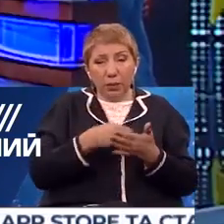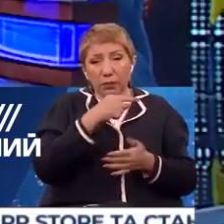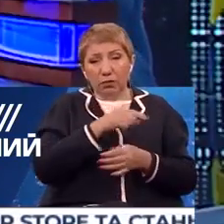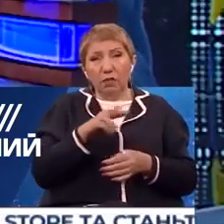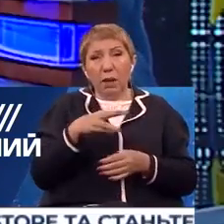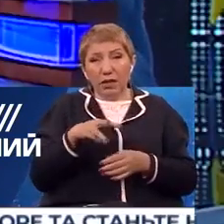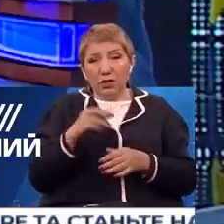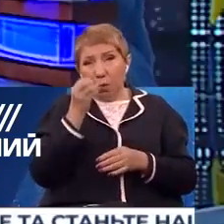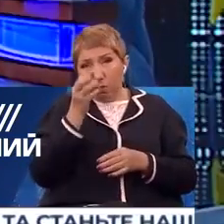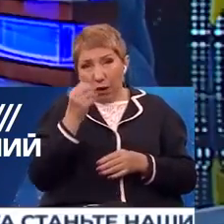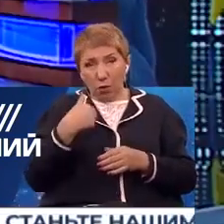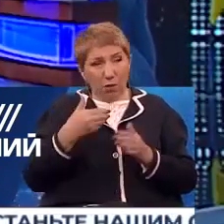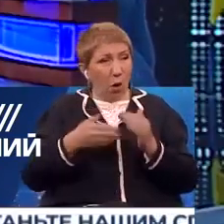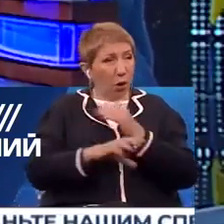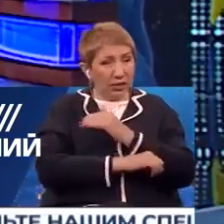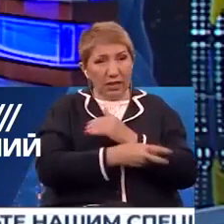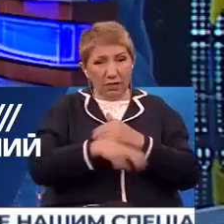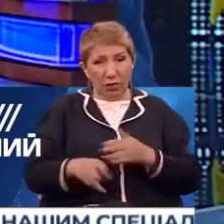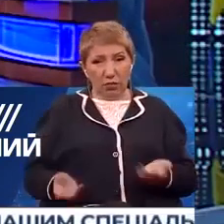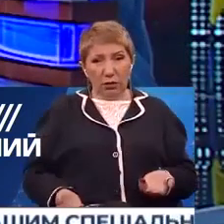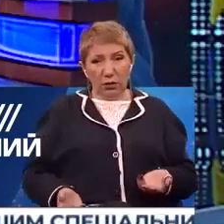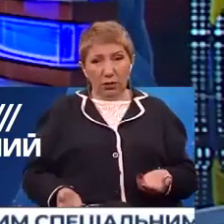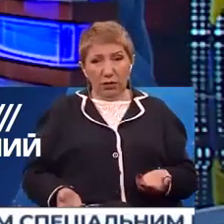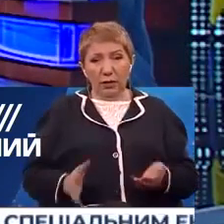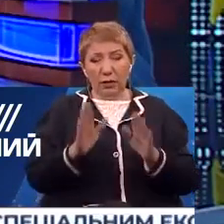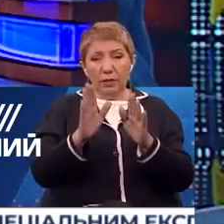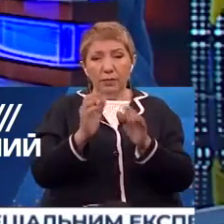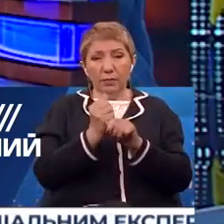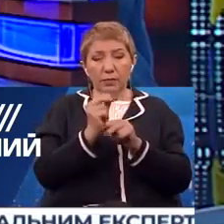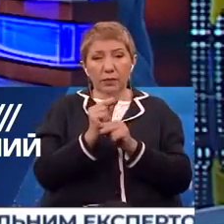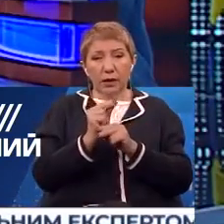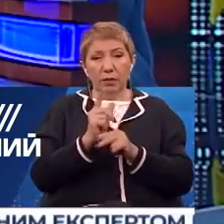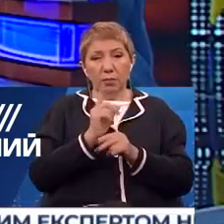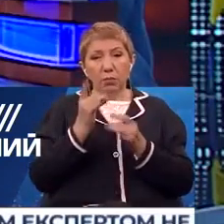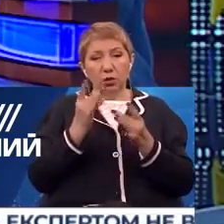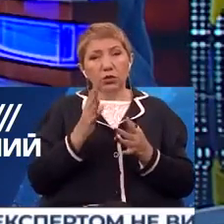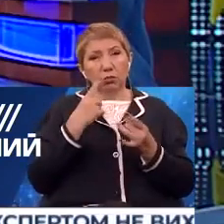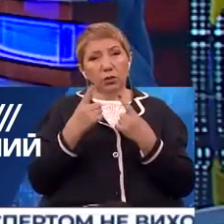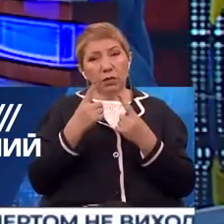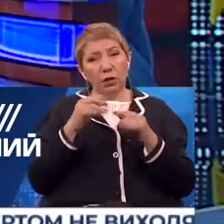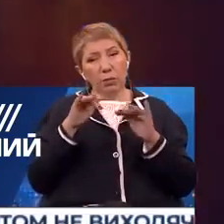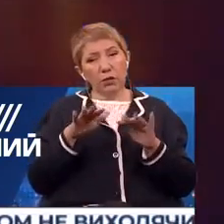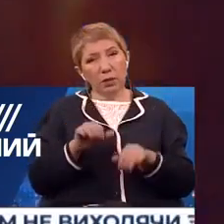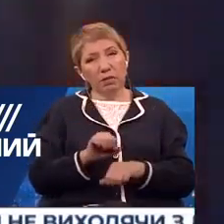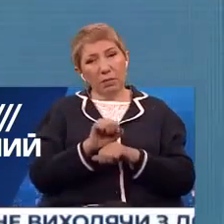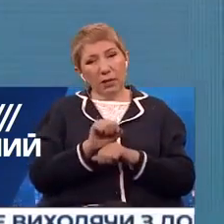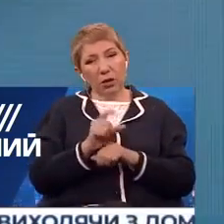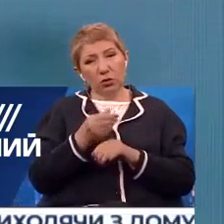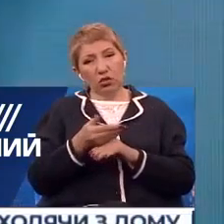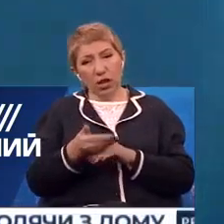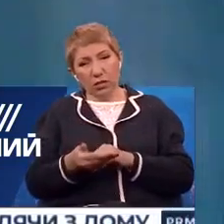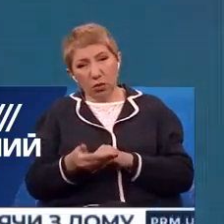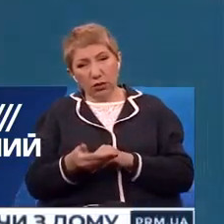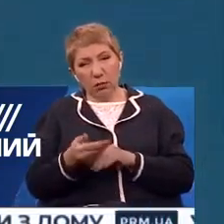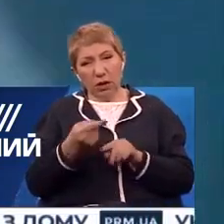Маріїнському парку, ми останні виходили, ми бачили все, що було. Я зроблю тільки невеличку ремарочку, ми просто будемо говорити про справи Майдану трохи згодом,